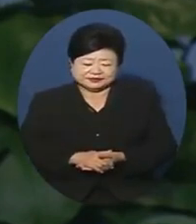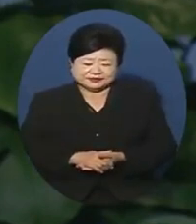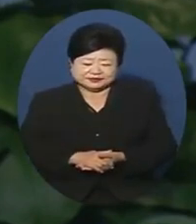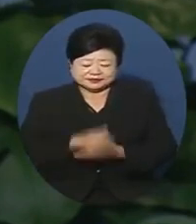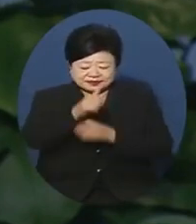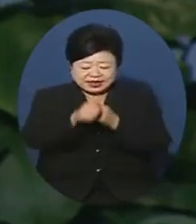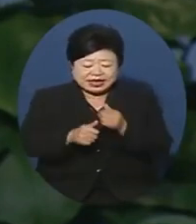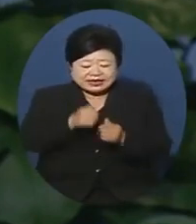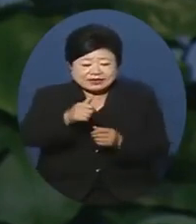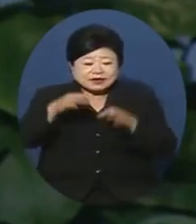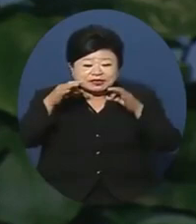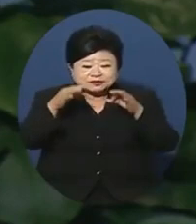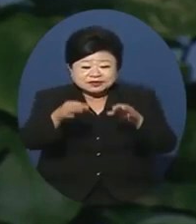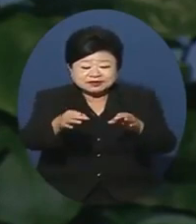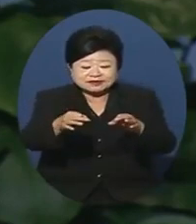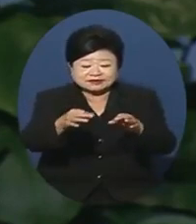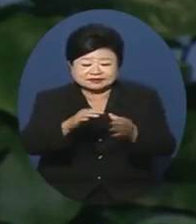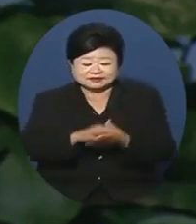하나님